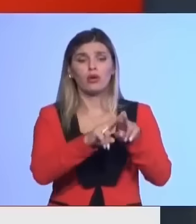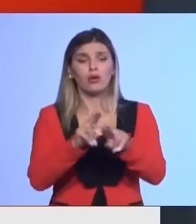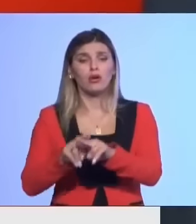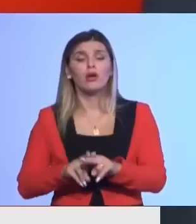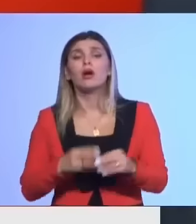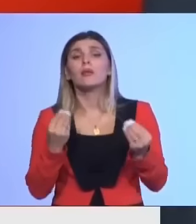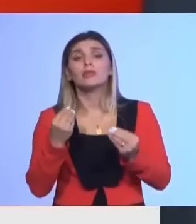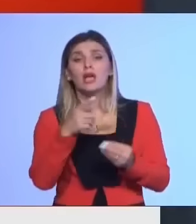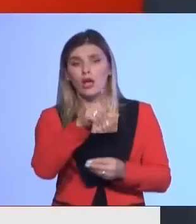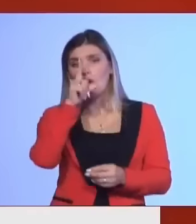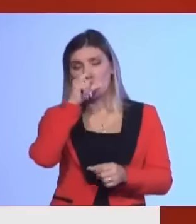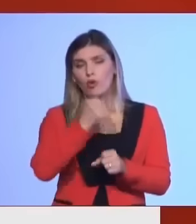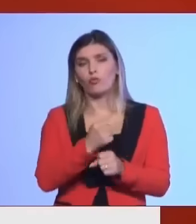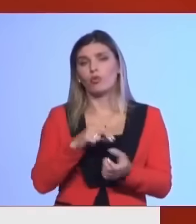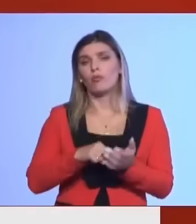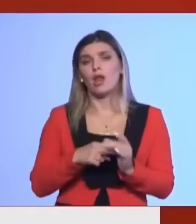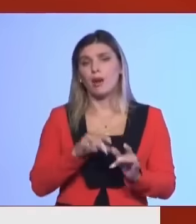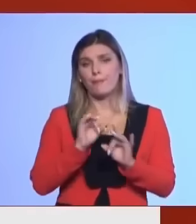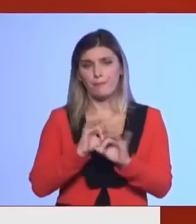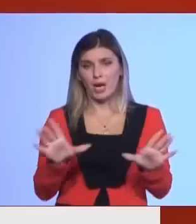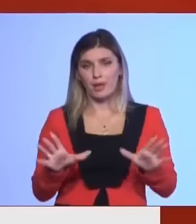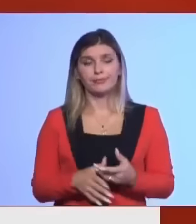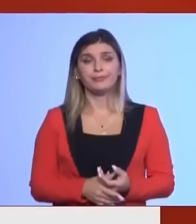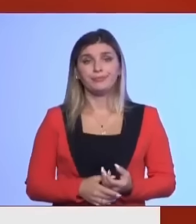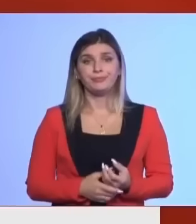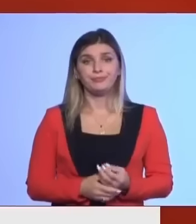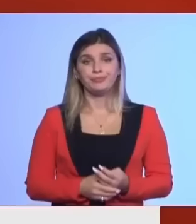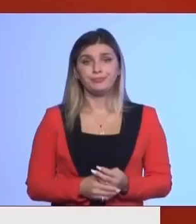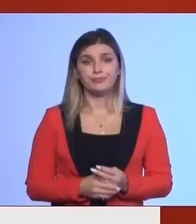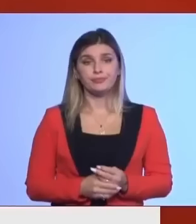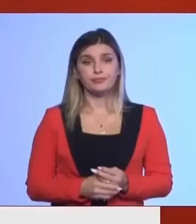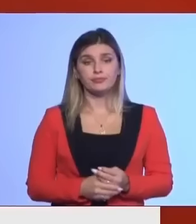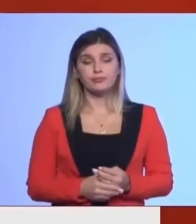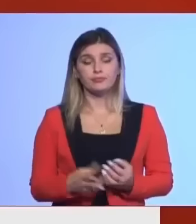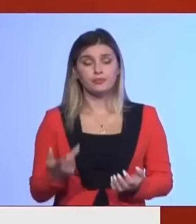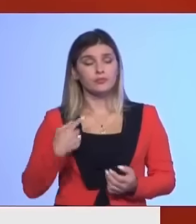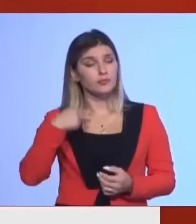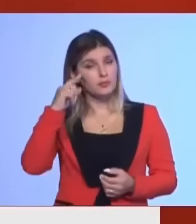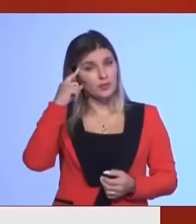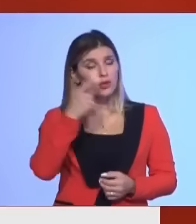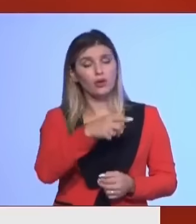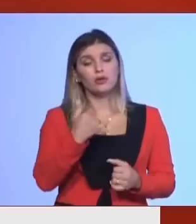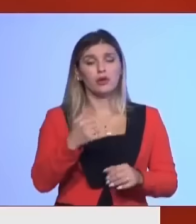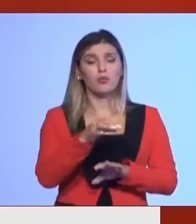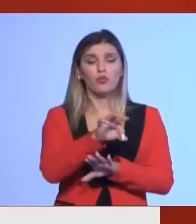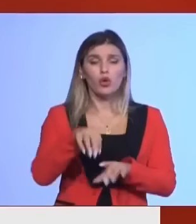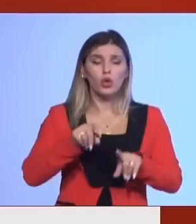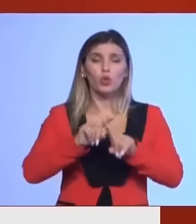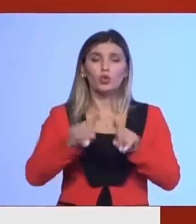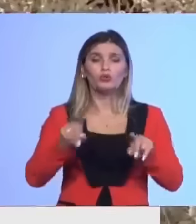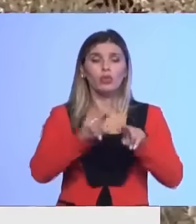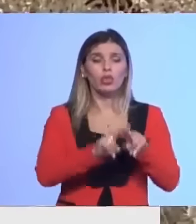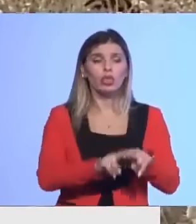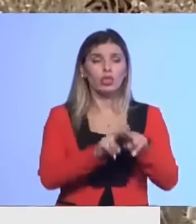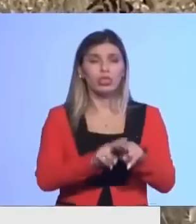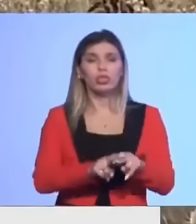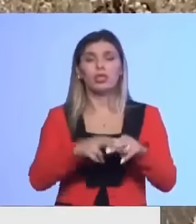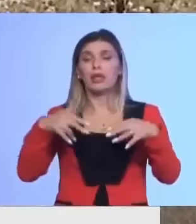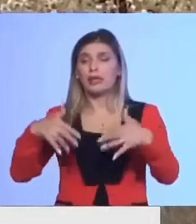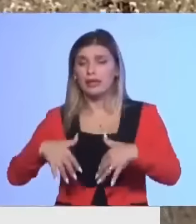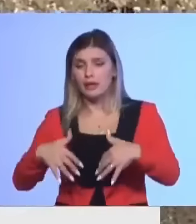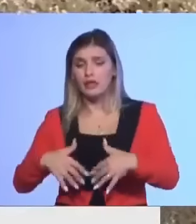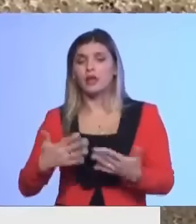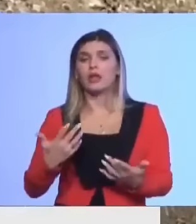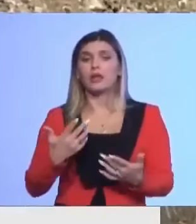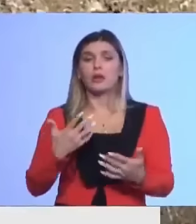keq planifikimit. Si lëvizje mendojmë se ngecja e projekteve të tilla, të parqeve dhe vendeve argëtuese e